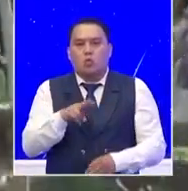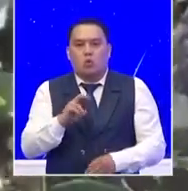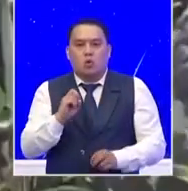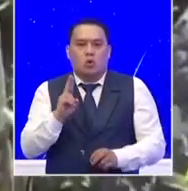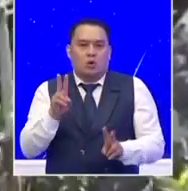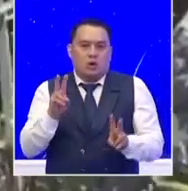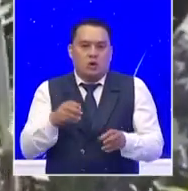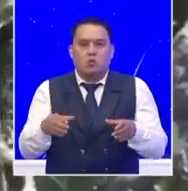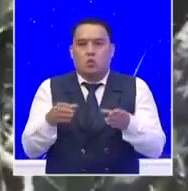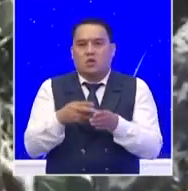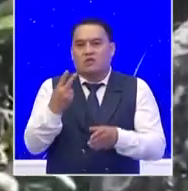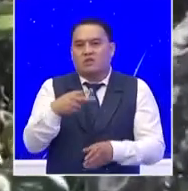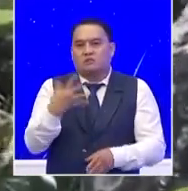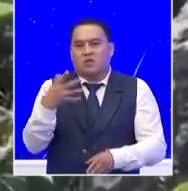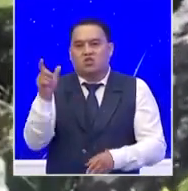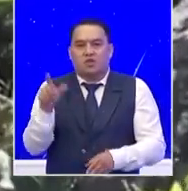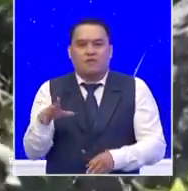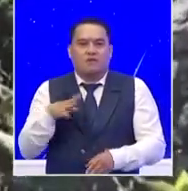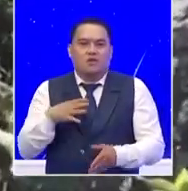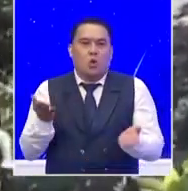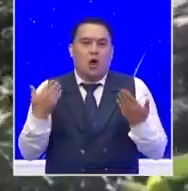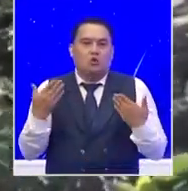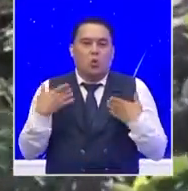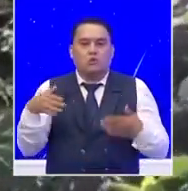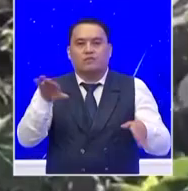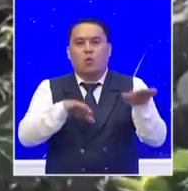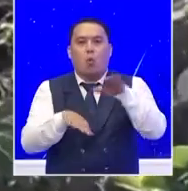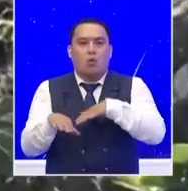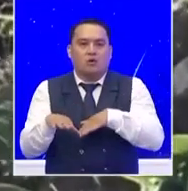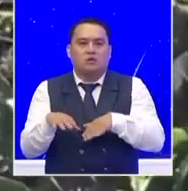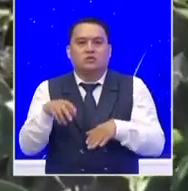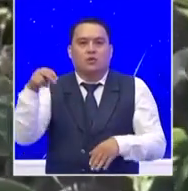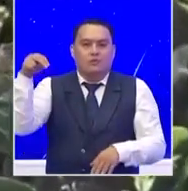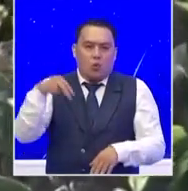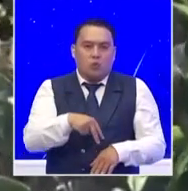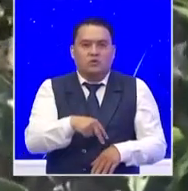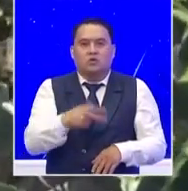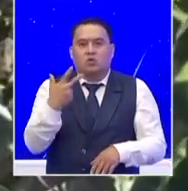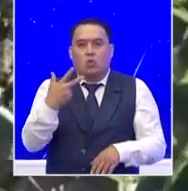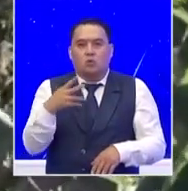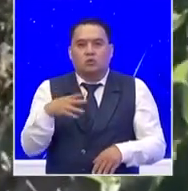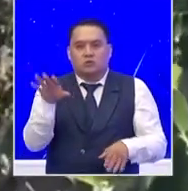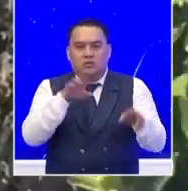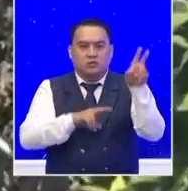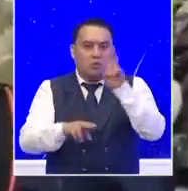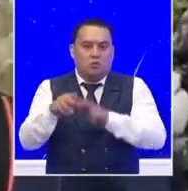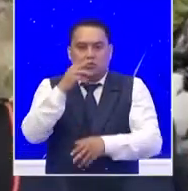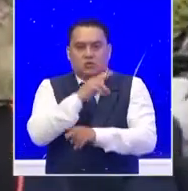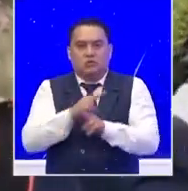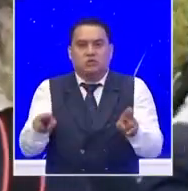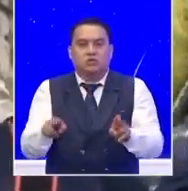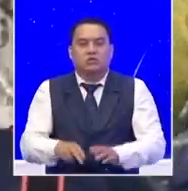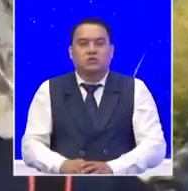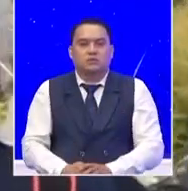Бургулюк группа из 25 человек вышли отдохнуть горам. Во время спуска с горы трое учеников заблудились.